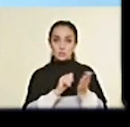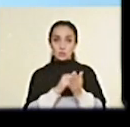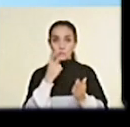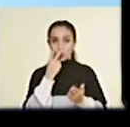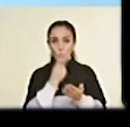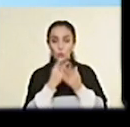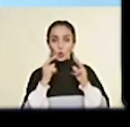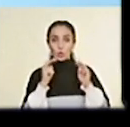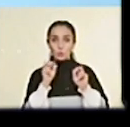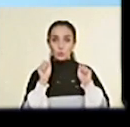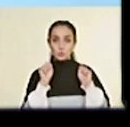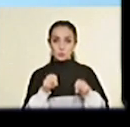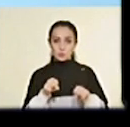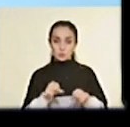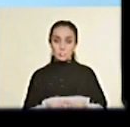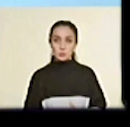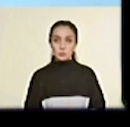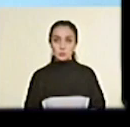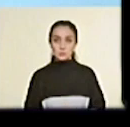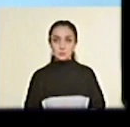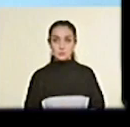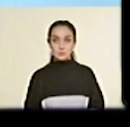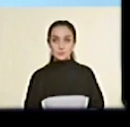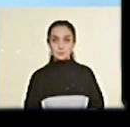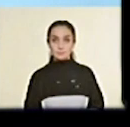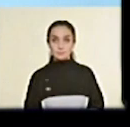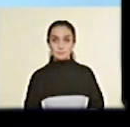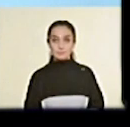guvohi bo'lishimiz mumkin.